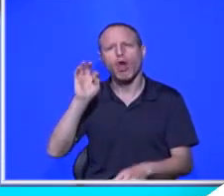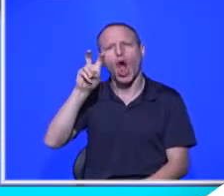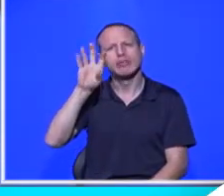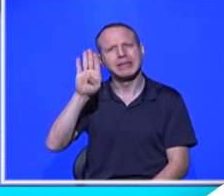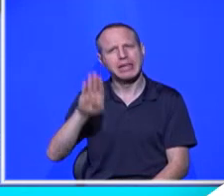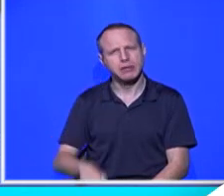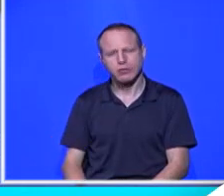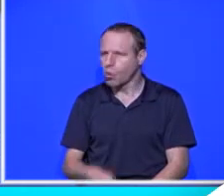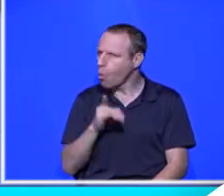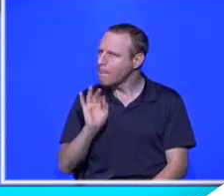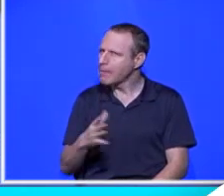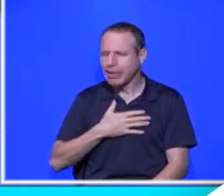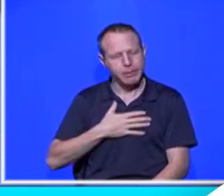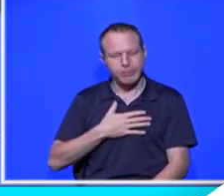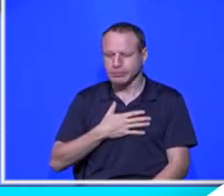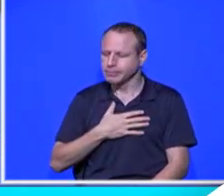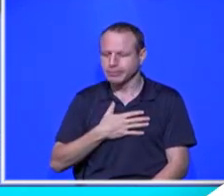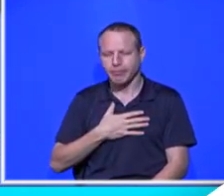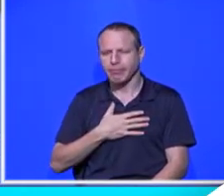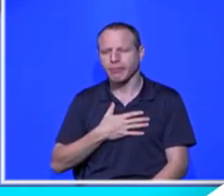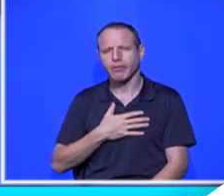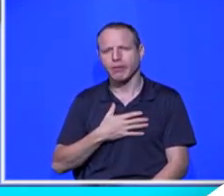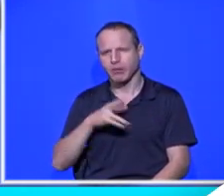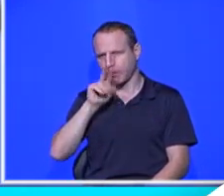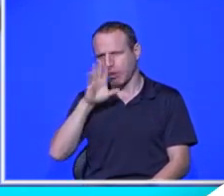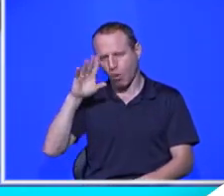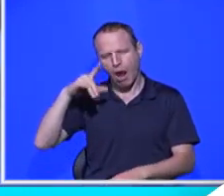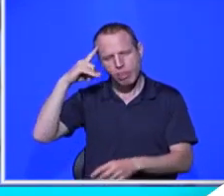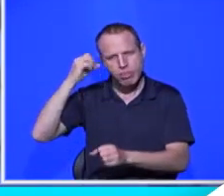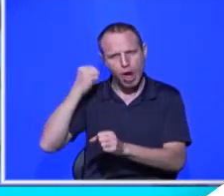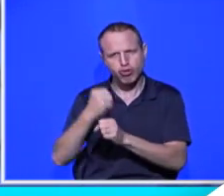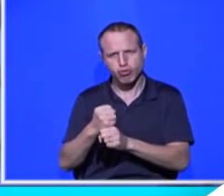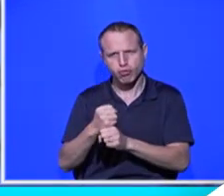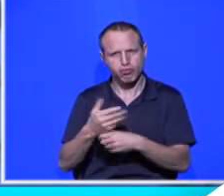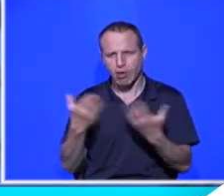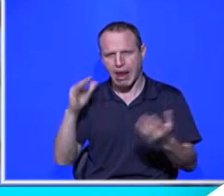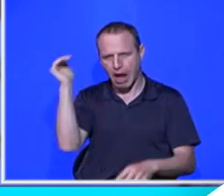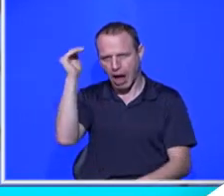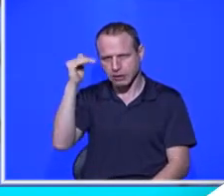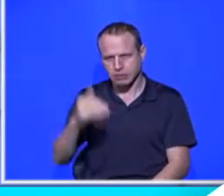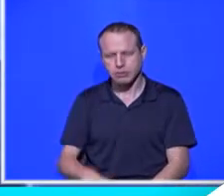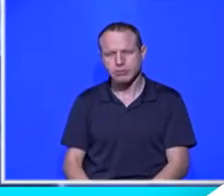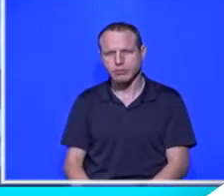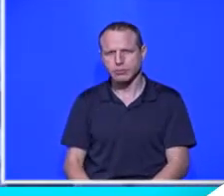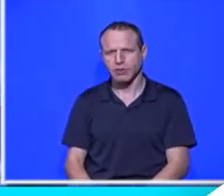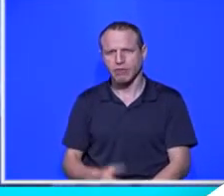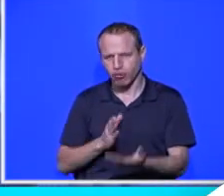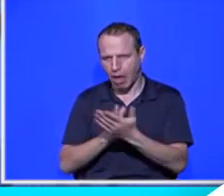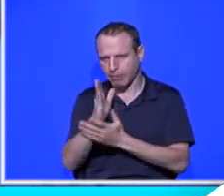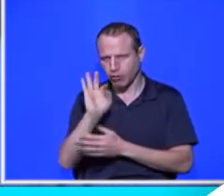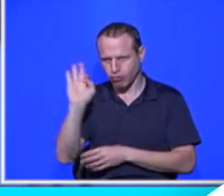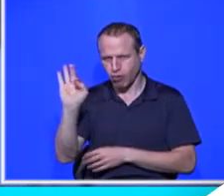בצר, הוא באמת, אם דיברנו על נחישות שאין לבני גנץ, ושהוא, כאילו, האמינות שלו